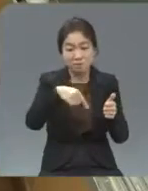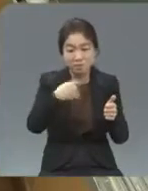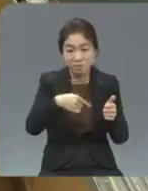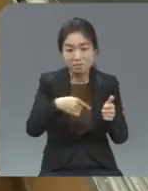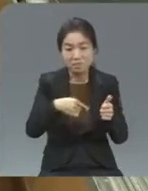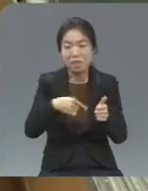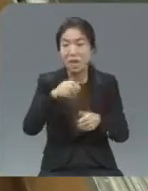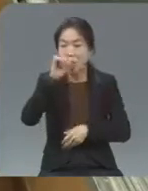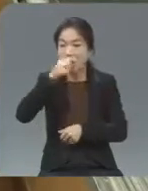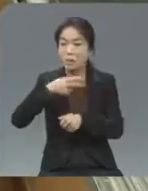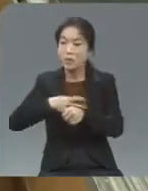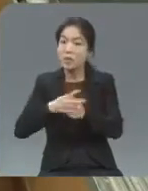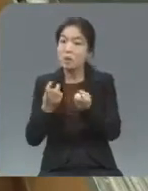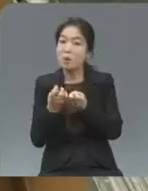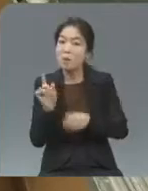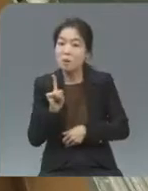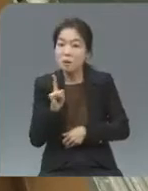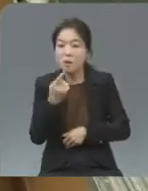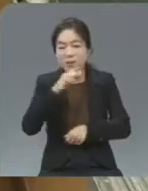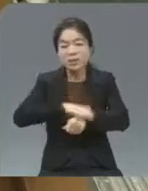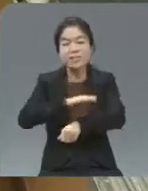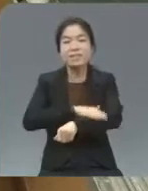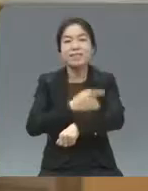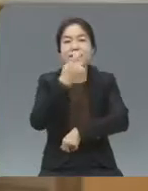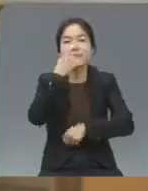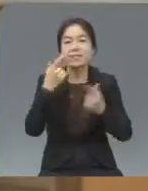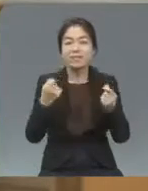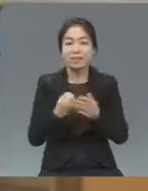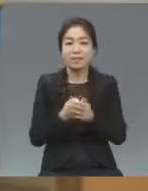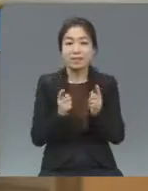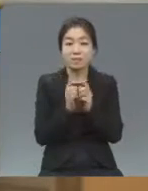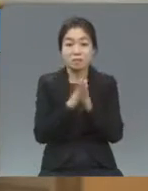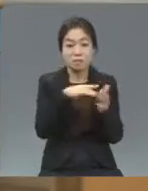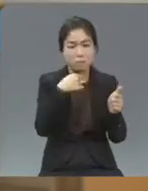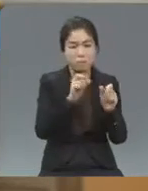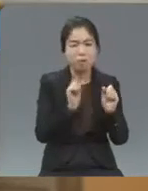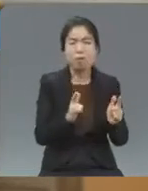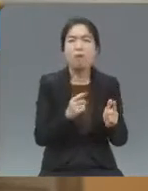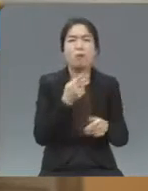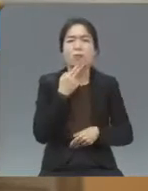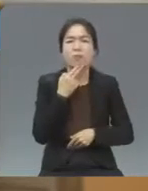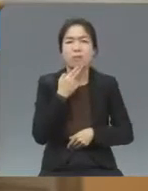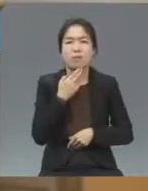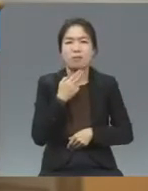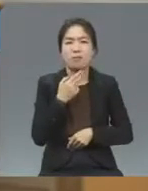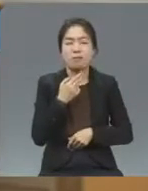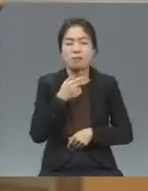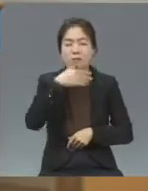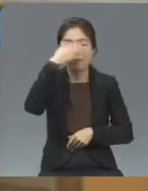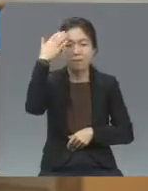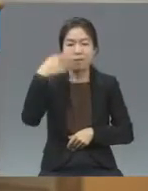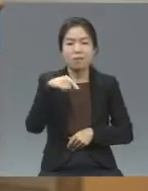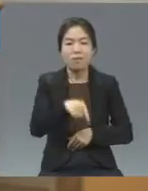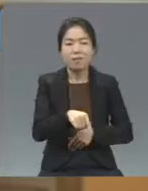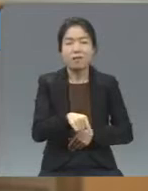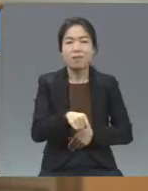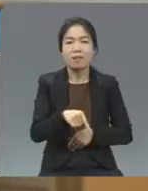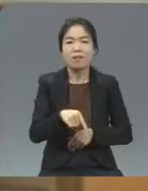좋은 선생님이 되는 실습을 하는 셈입니다. 직접 가르쳐볼 수 있는 기회가 사실 잘 없거든요. 그런데